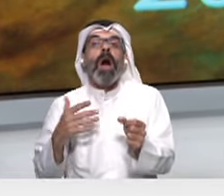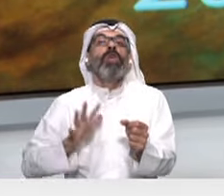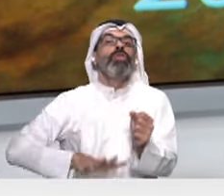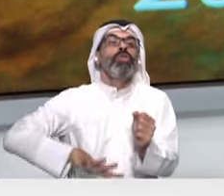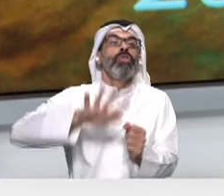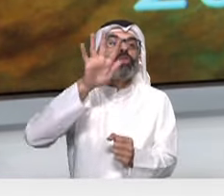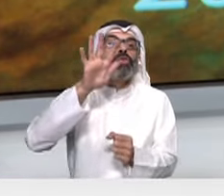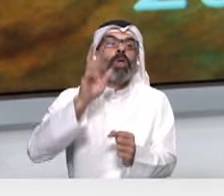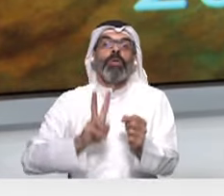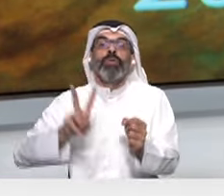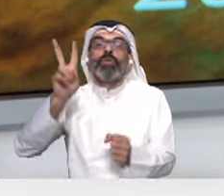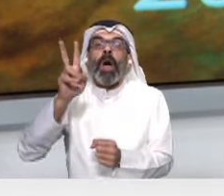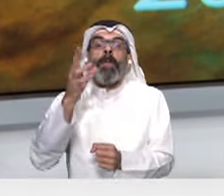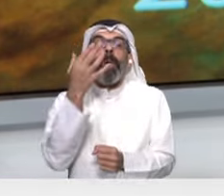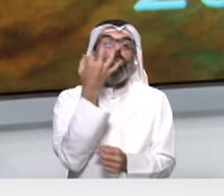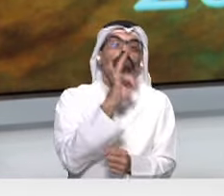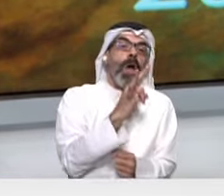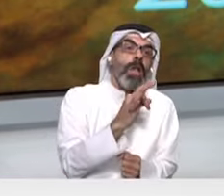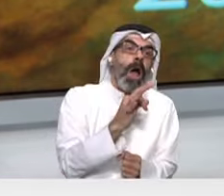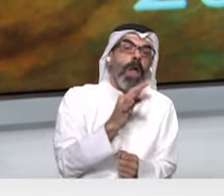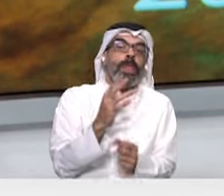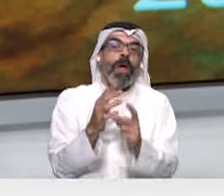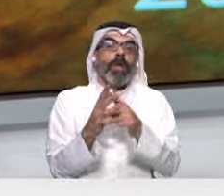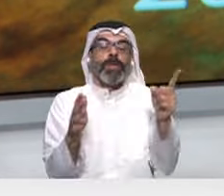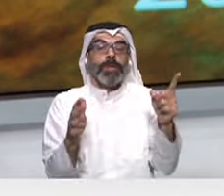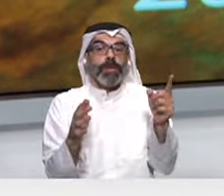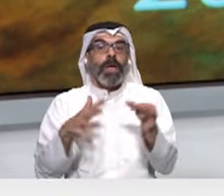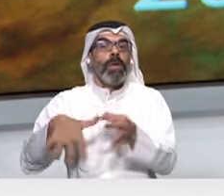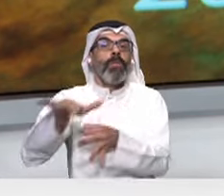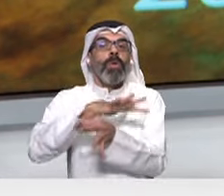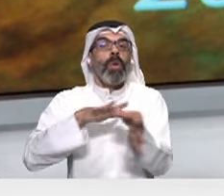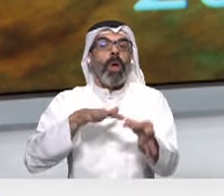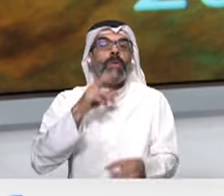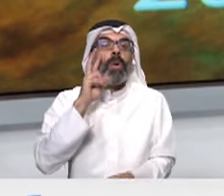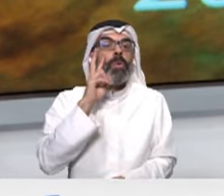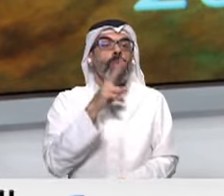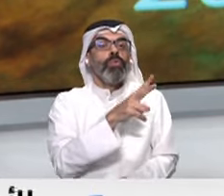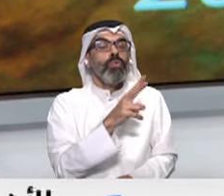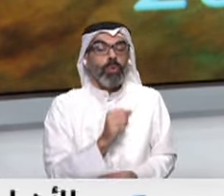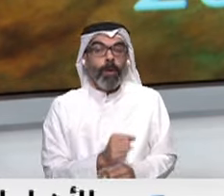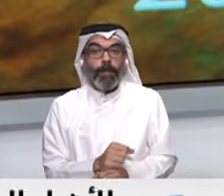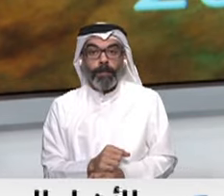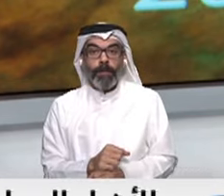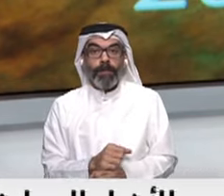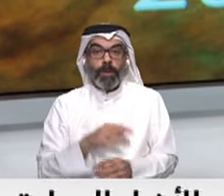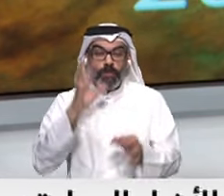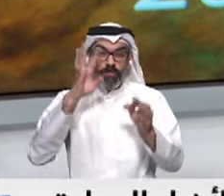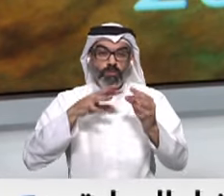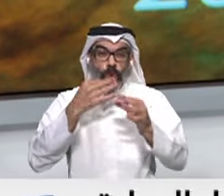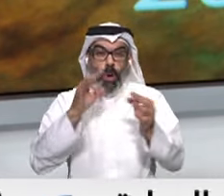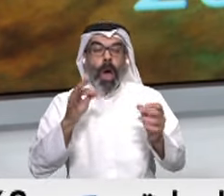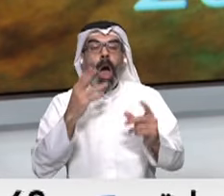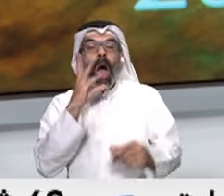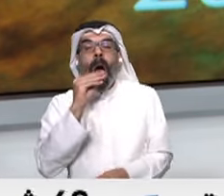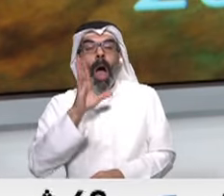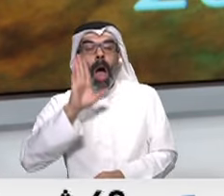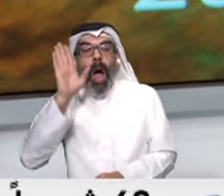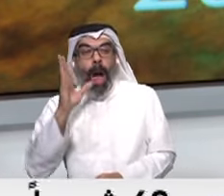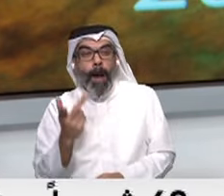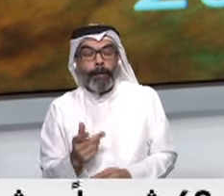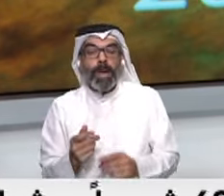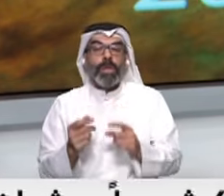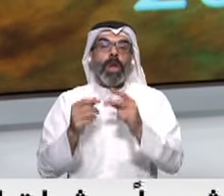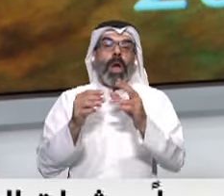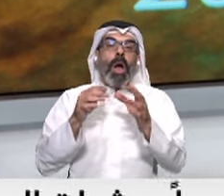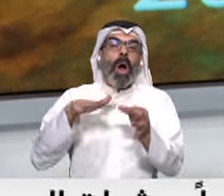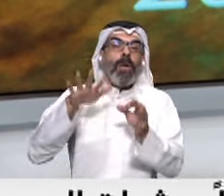ما بين ال 37 الى ال 38 درجه مئويه و31 في الاحمدي اما جزرنا الشماليه ورب وبيان وحتى